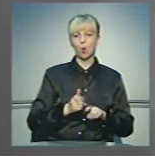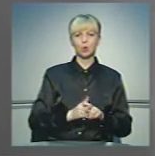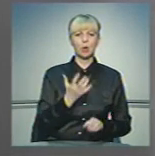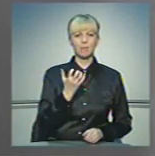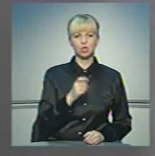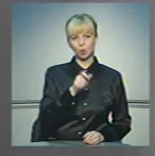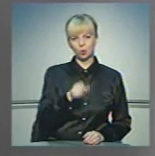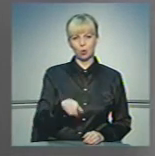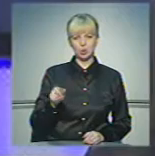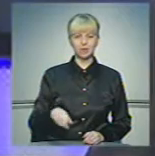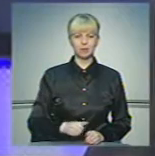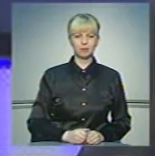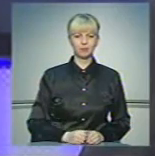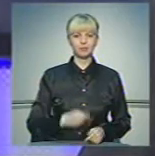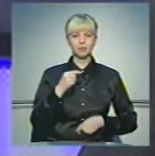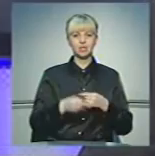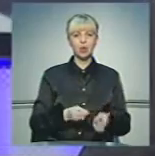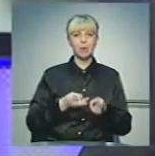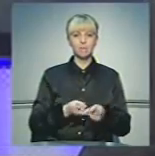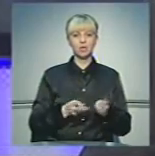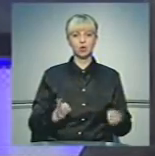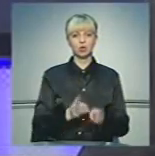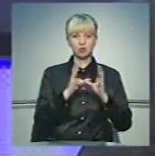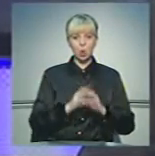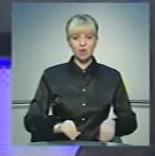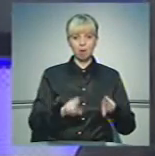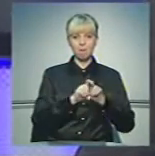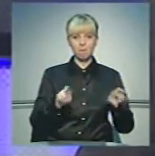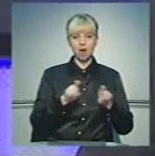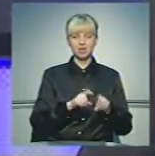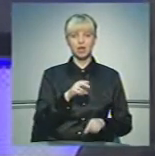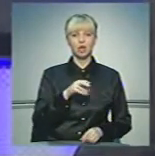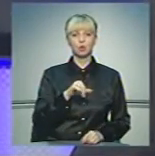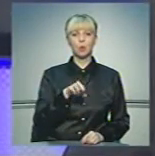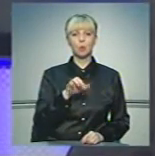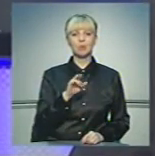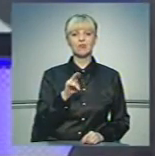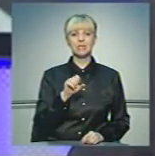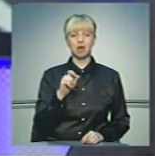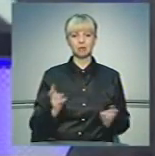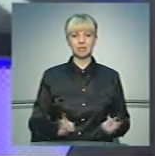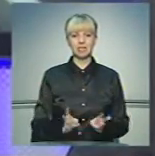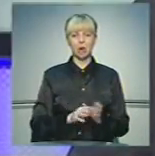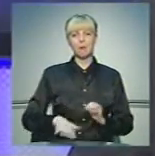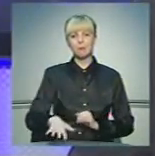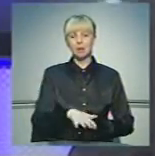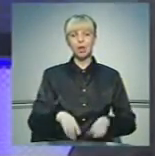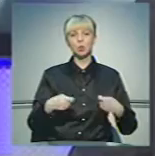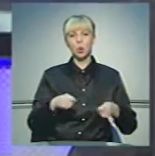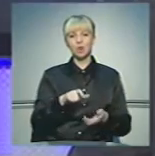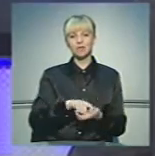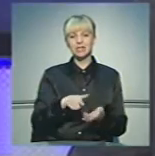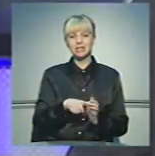500 осіб. Через пічку згорів магазин. У Дубівцях Кіцманського району загорілося приміщення торгового